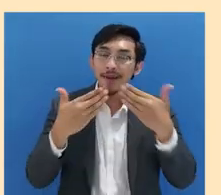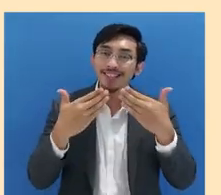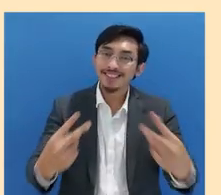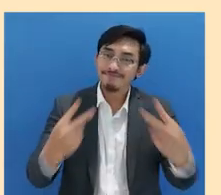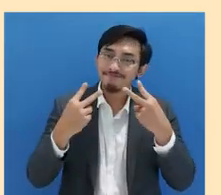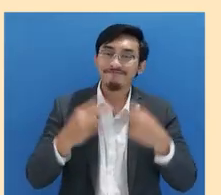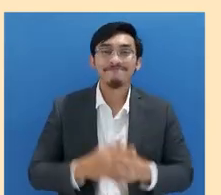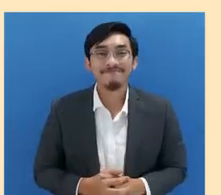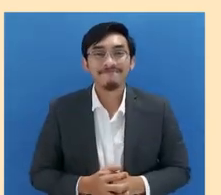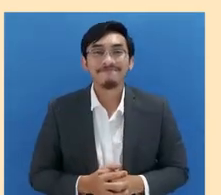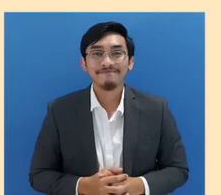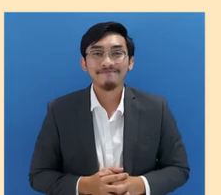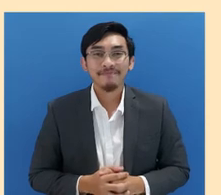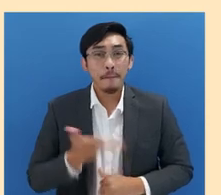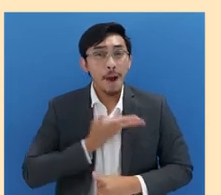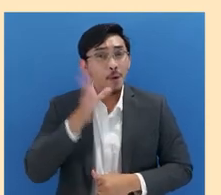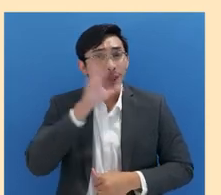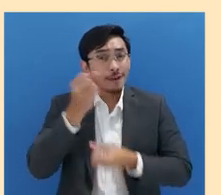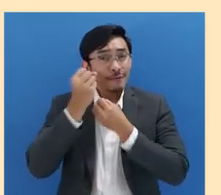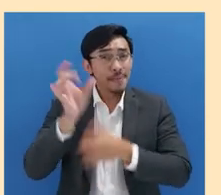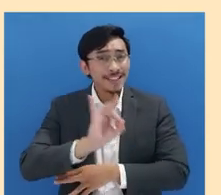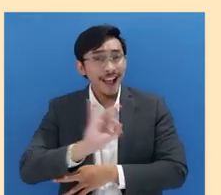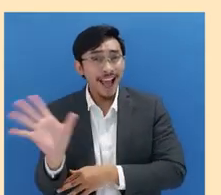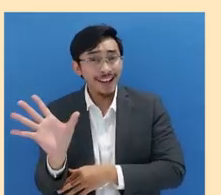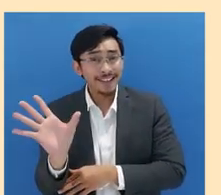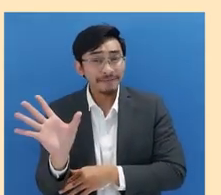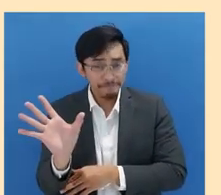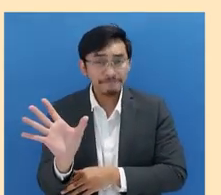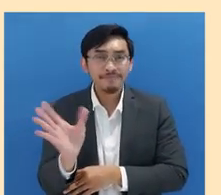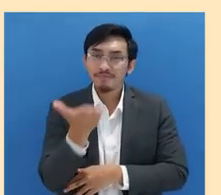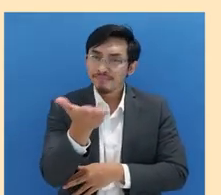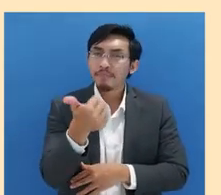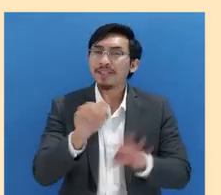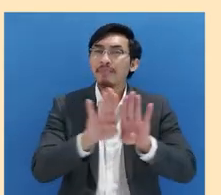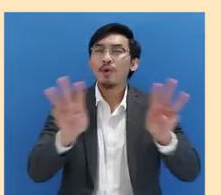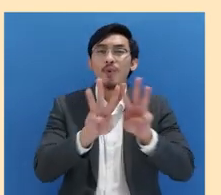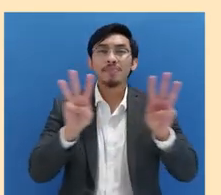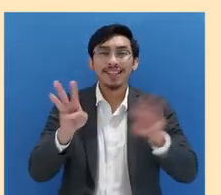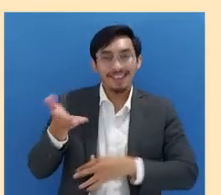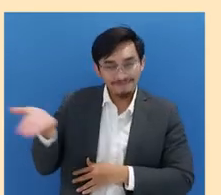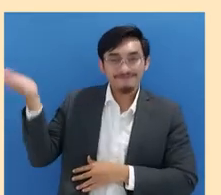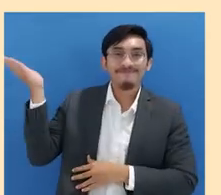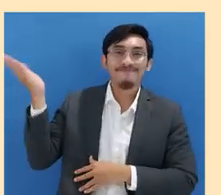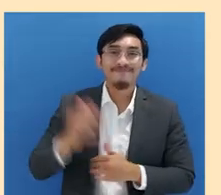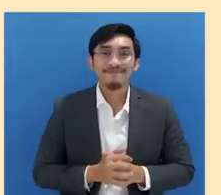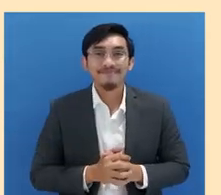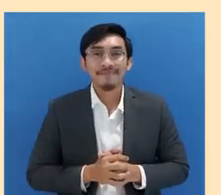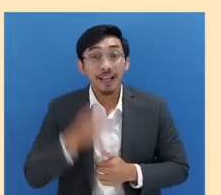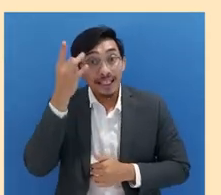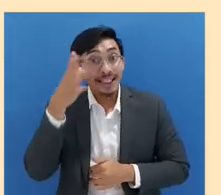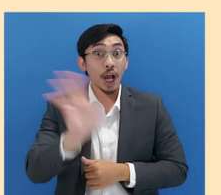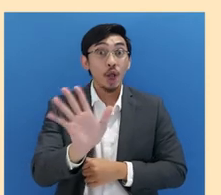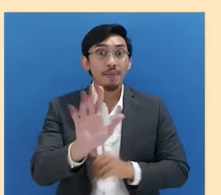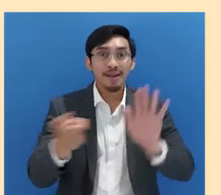Terima kasih telah menonton video kami. Untuk mengetahui informasi lain, Anda dapat mengunjungi website kami di bawah ini.